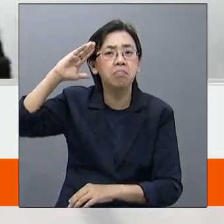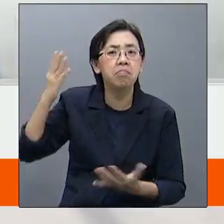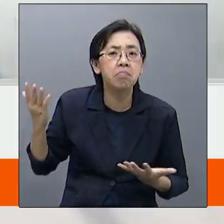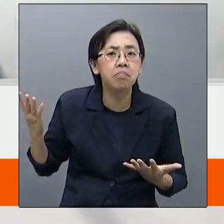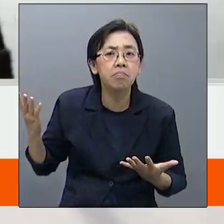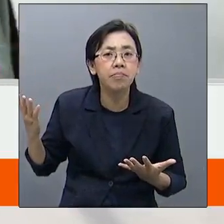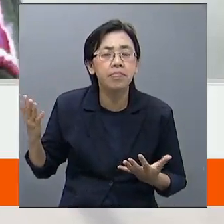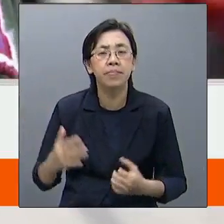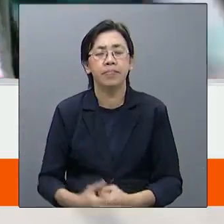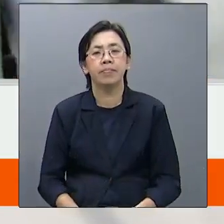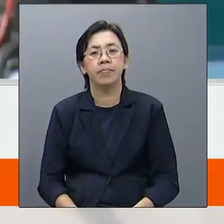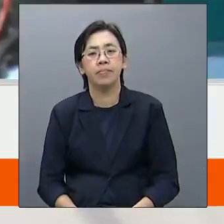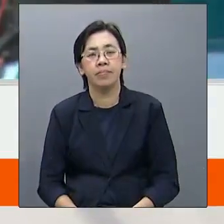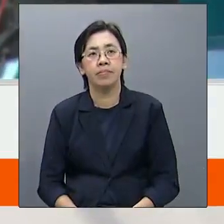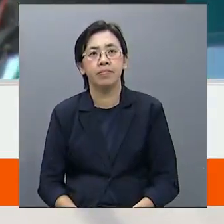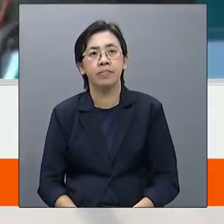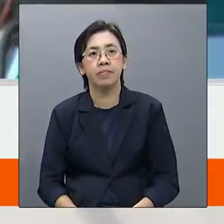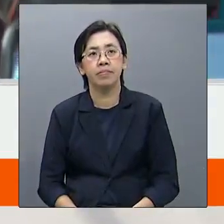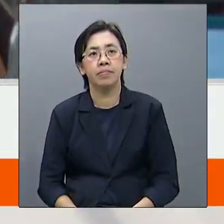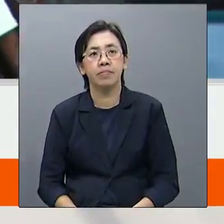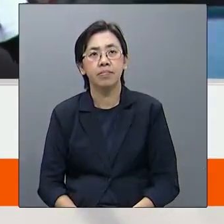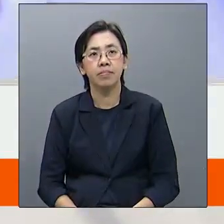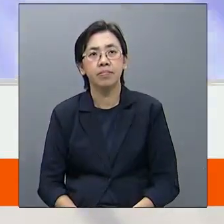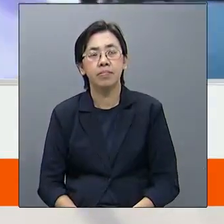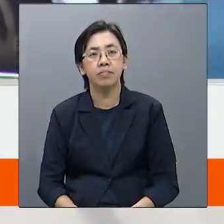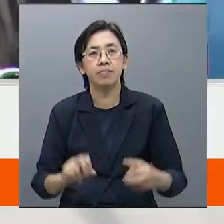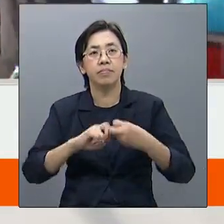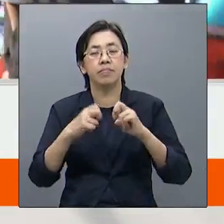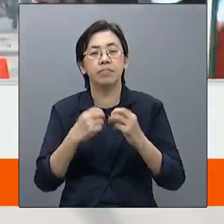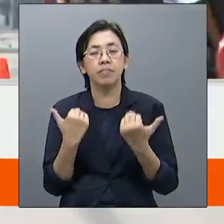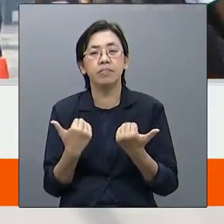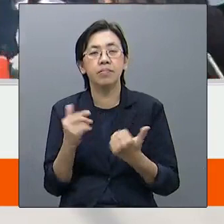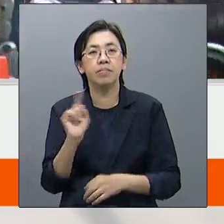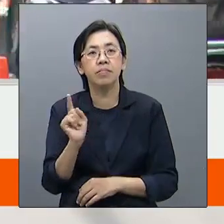ข้ำนเองอีสิ่ที่มัเป็ปัญหาอยทกวนนี้